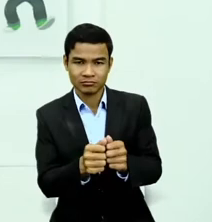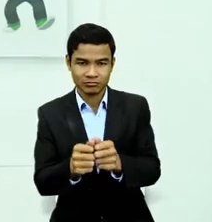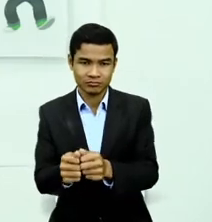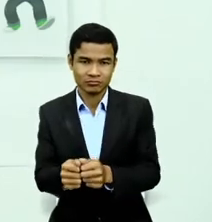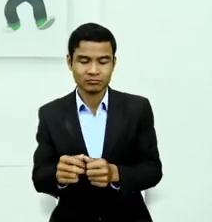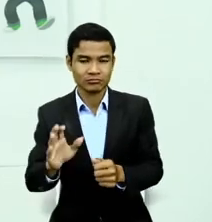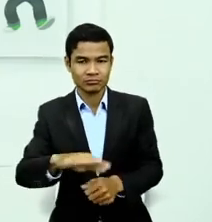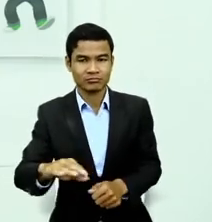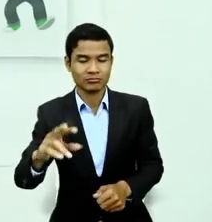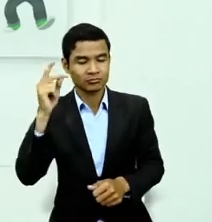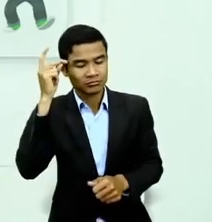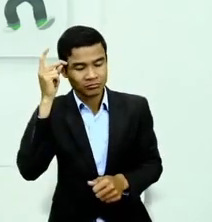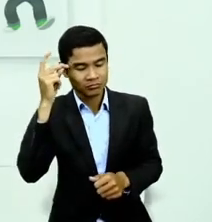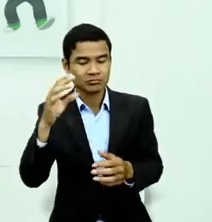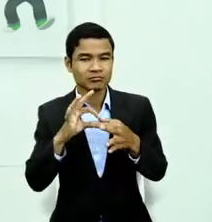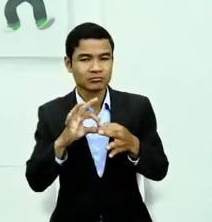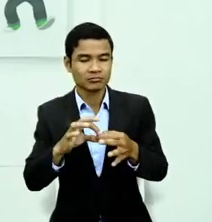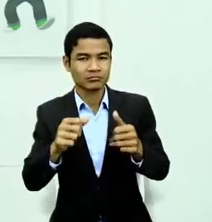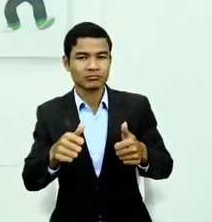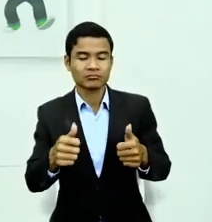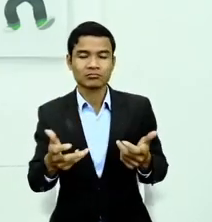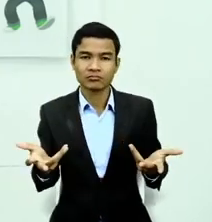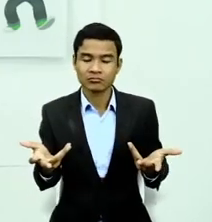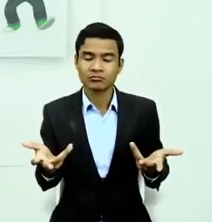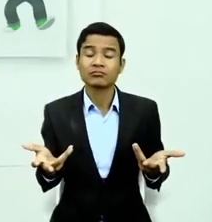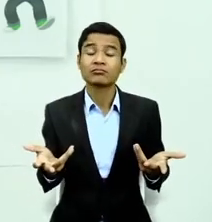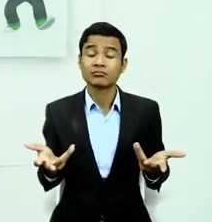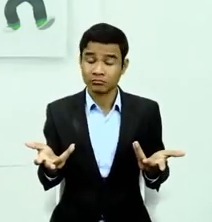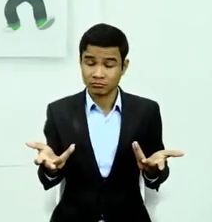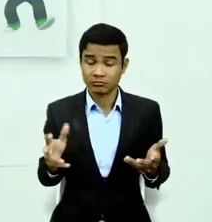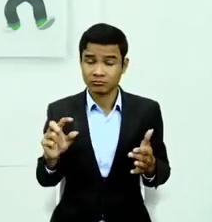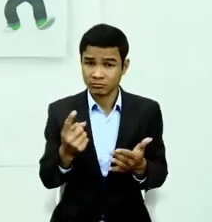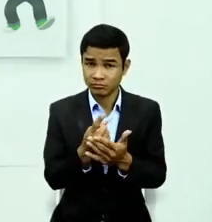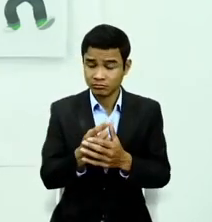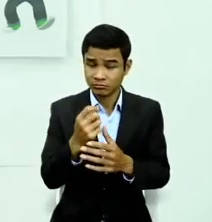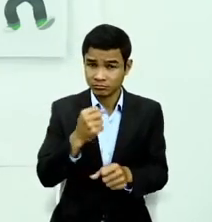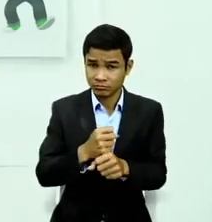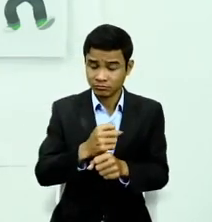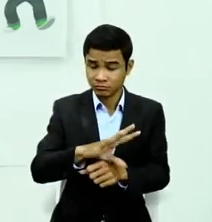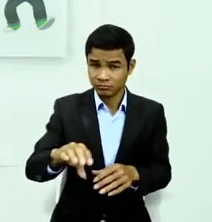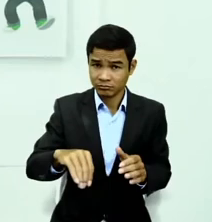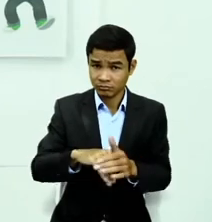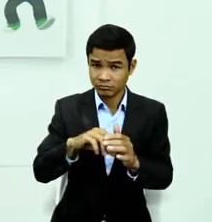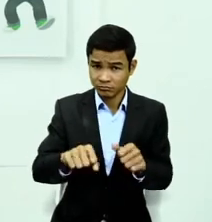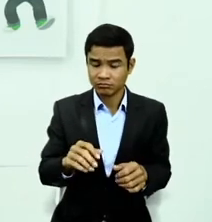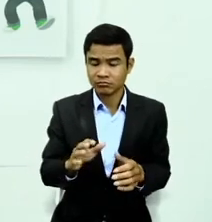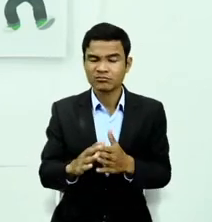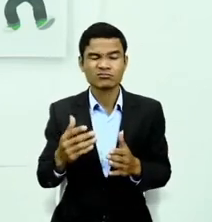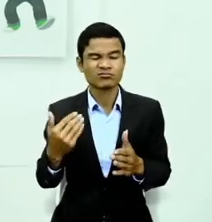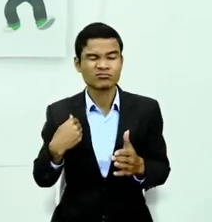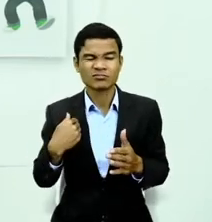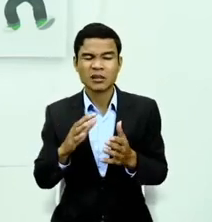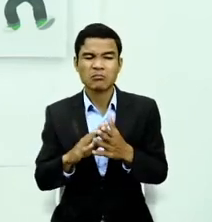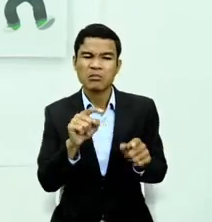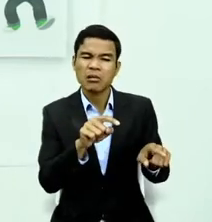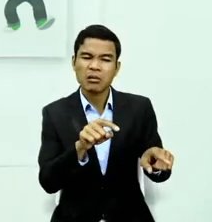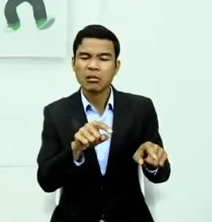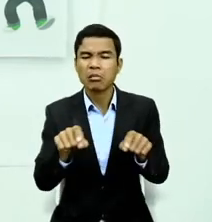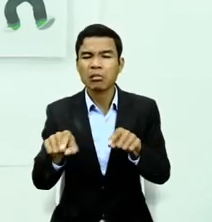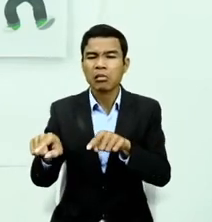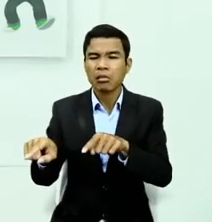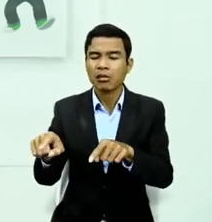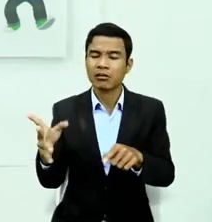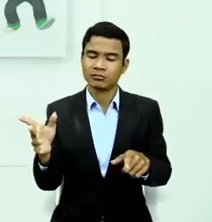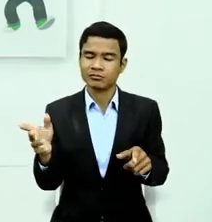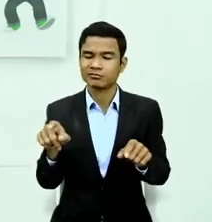nâng ta con cất thạp của con mình tầm nẹ tầm nâng là ồ ớt con chà con chô rung thơ tình pi nẹ nâng con mình phải chạm khi nê thơ ớt chà